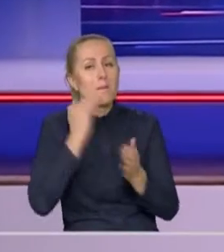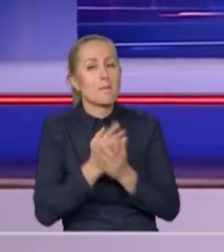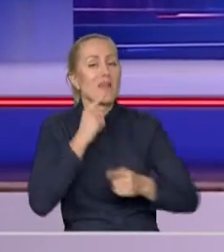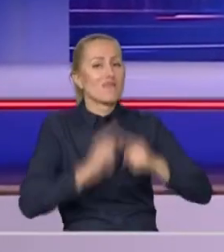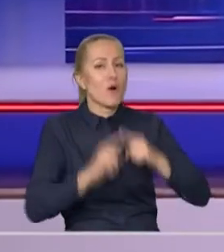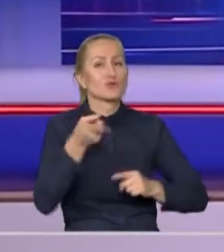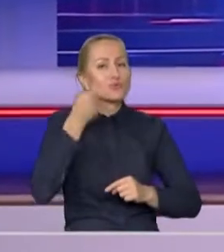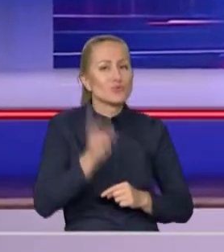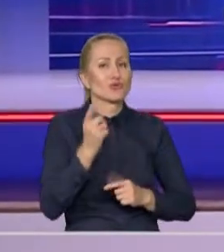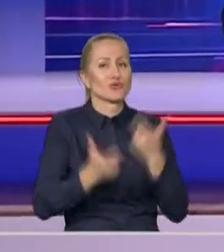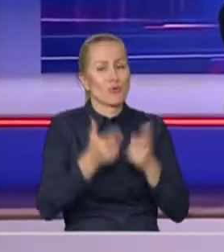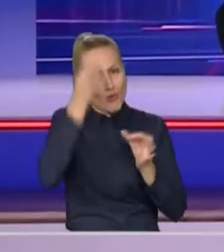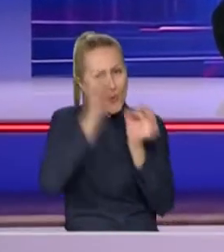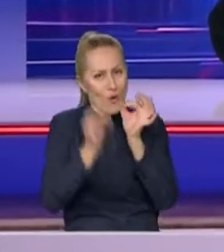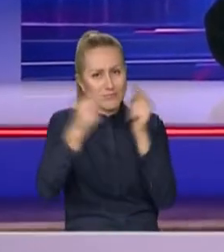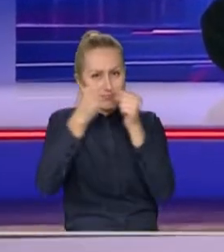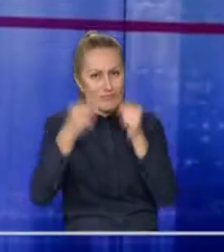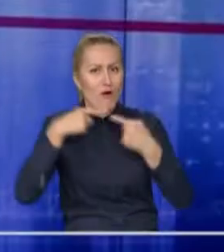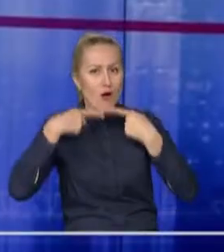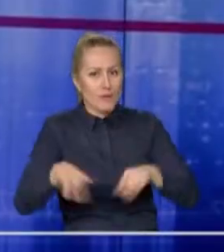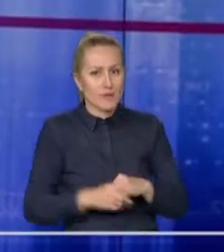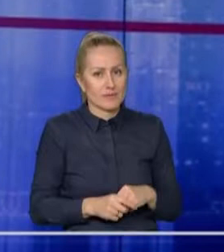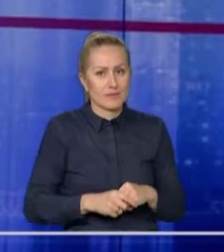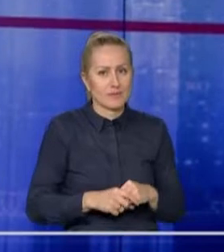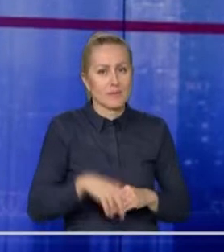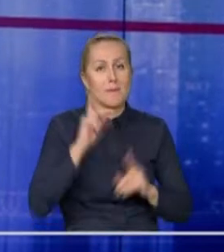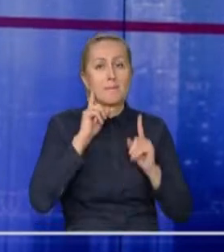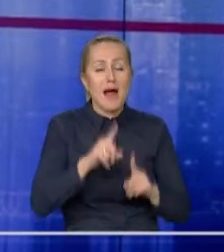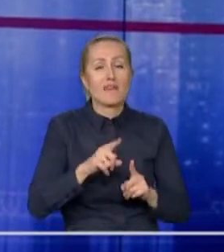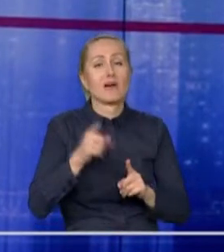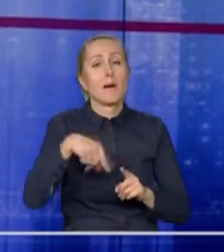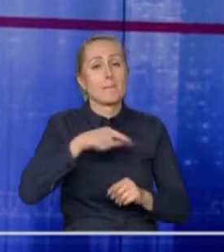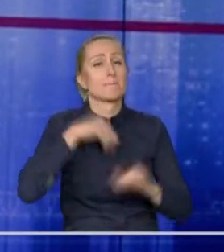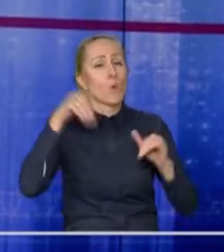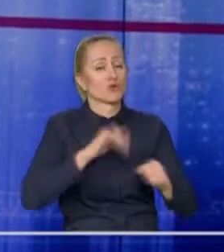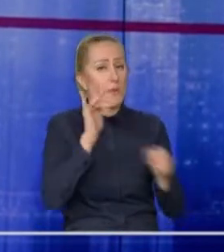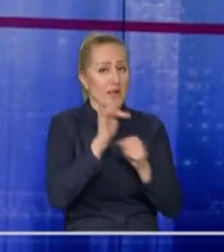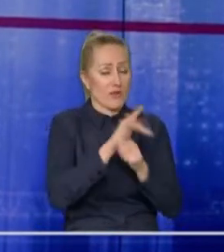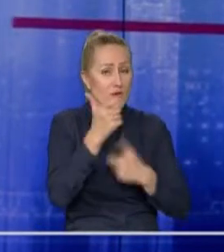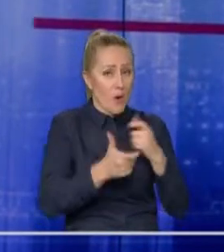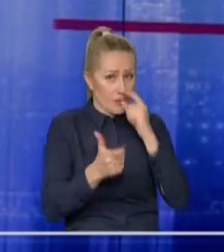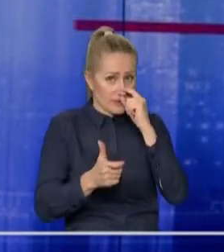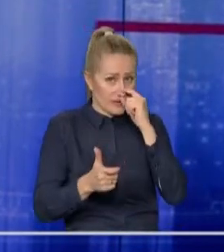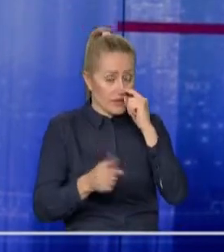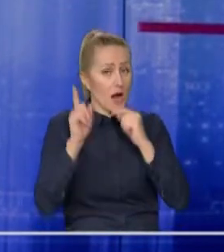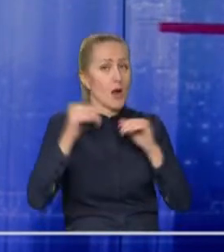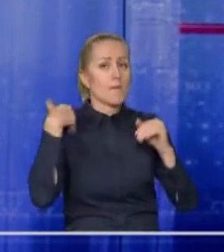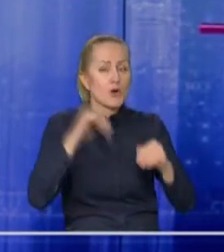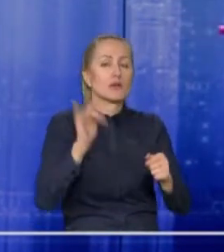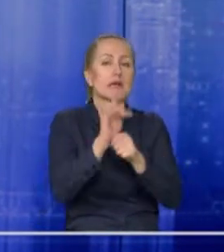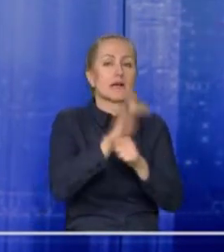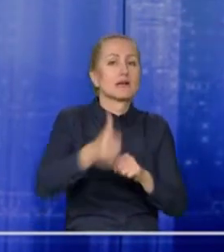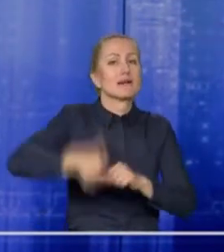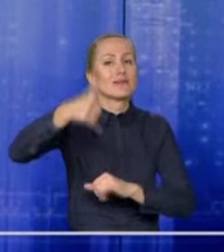trzeba być przede wszystkim bardzo precyzyjnym i odpowiedzialnym. Że możemy krytykować, tak, ale na przykład hierarchów, którzy dopuszczali